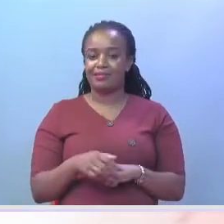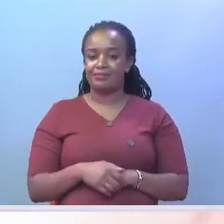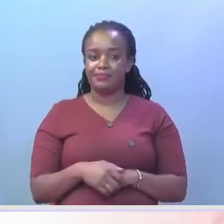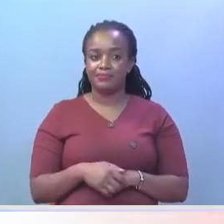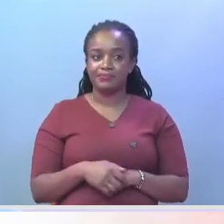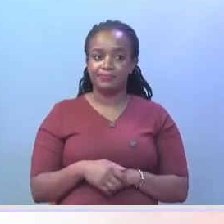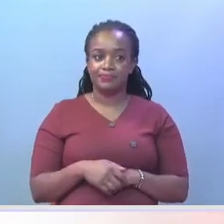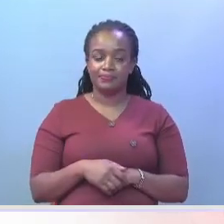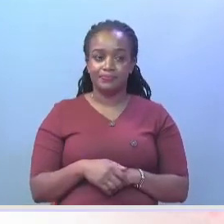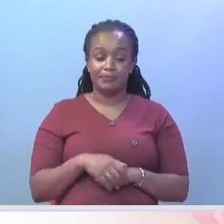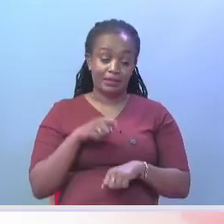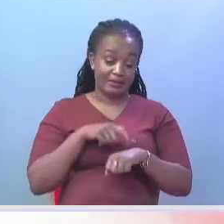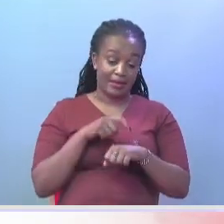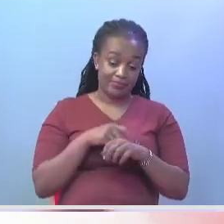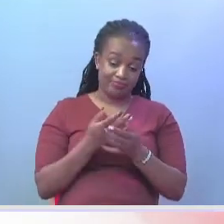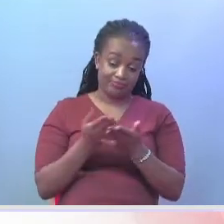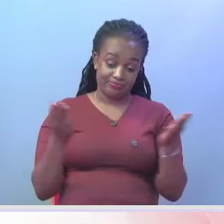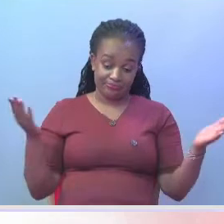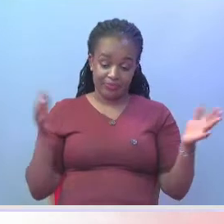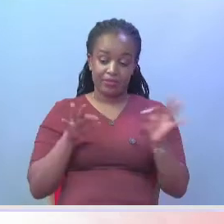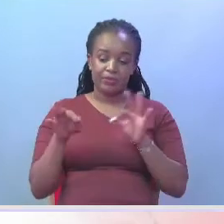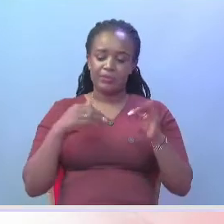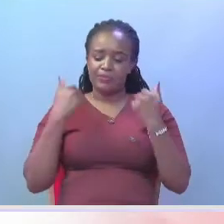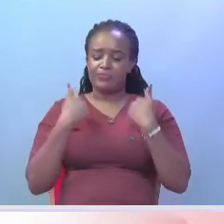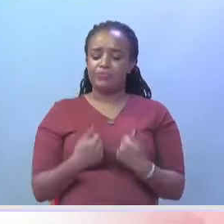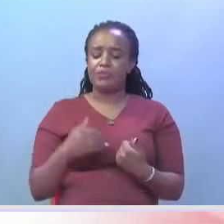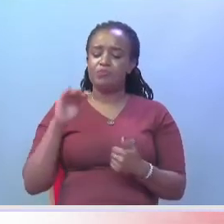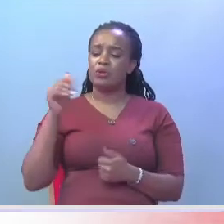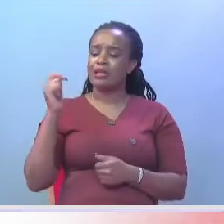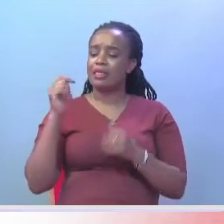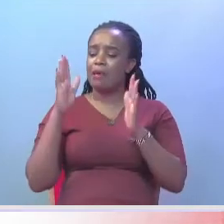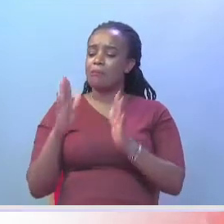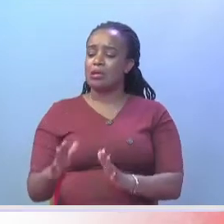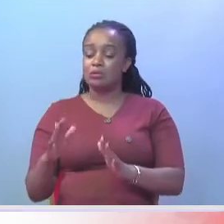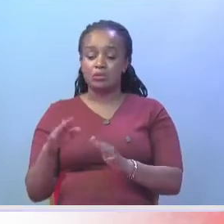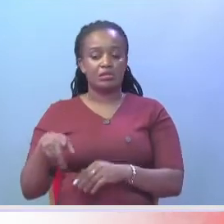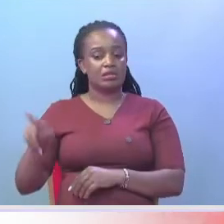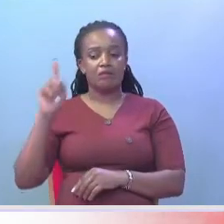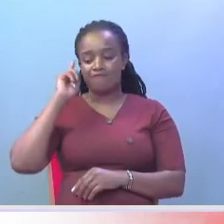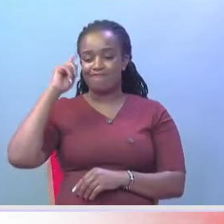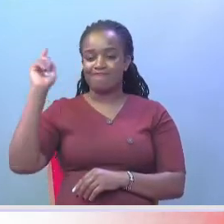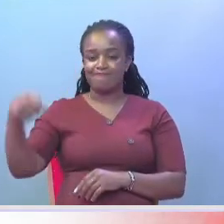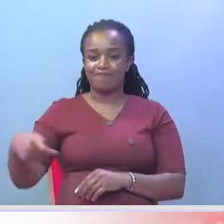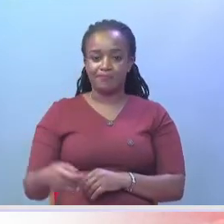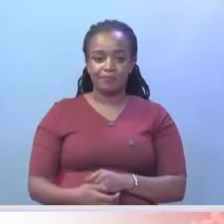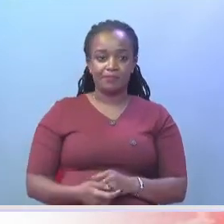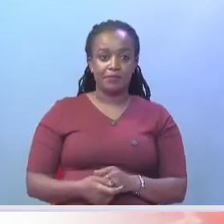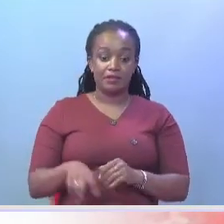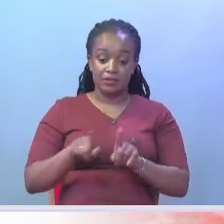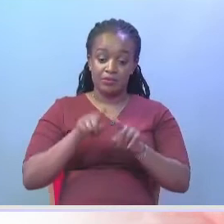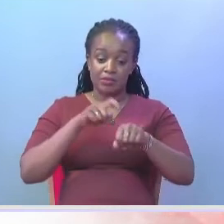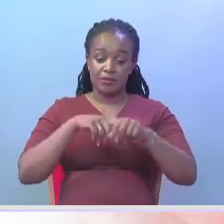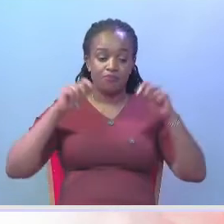Kwa hivyo mkisema nyinyi mimi ni mtu wa mlima Kenya, ni kweli. Na mulisikia vile hata wakati wa Mashujaa